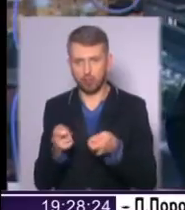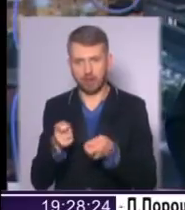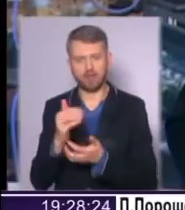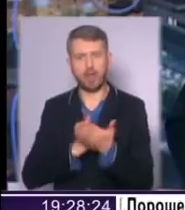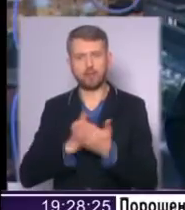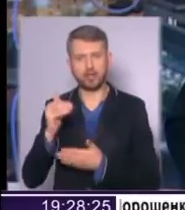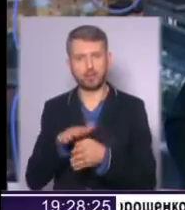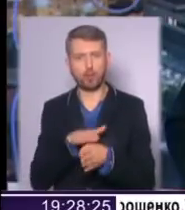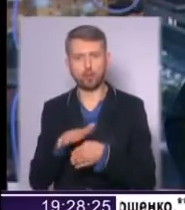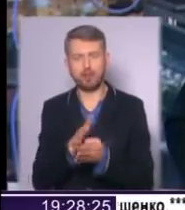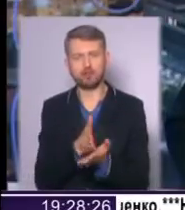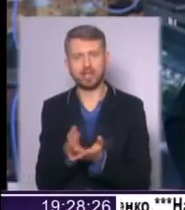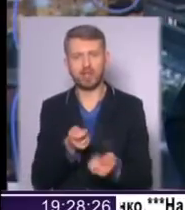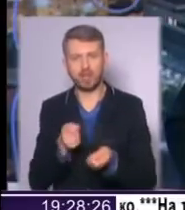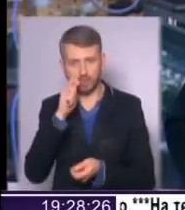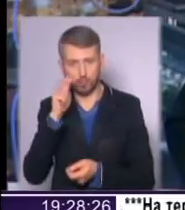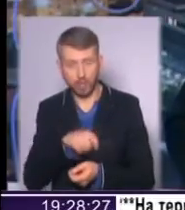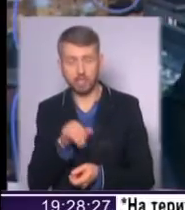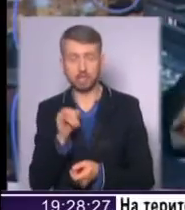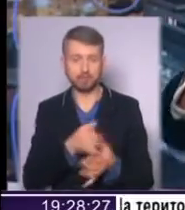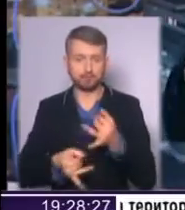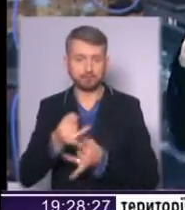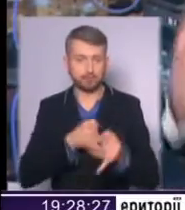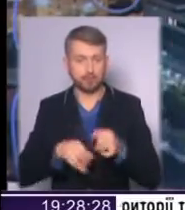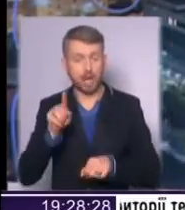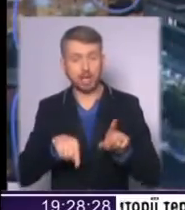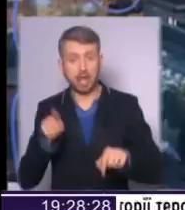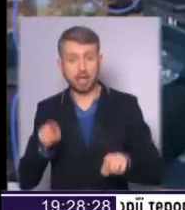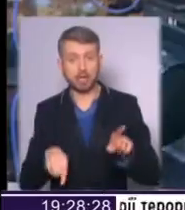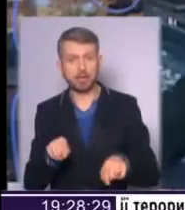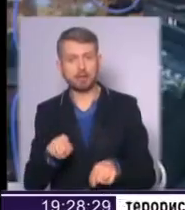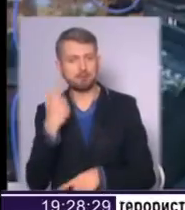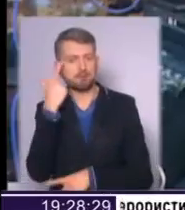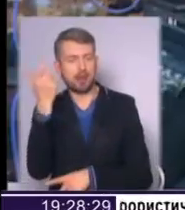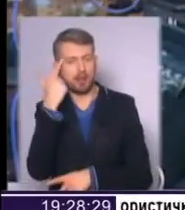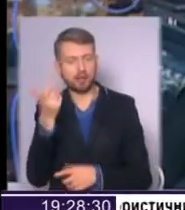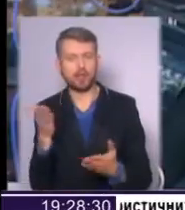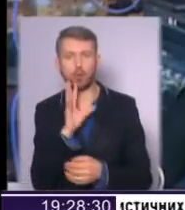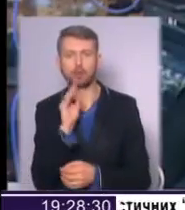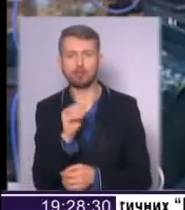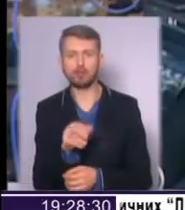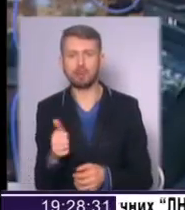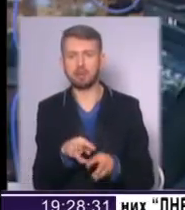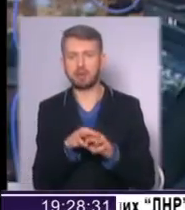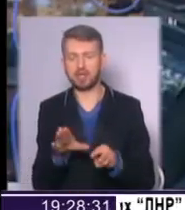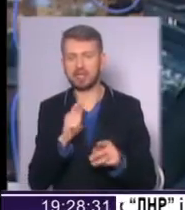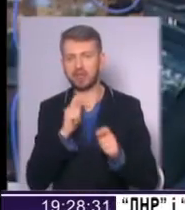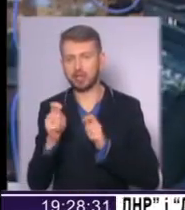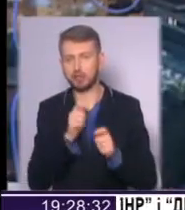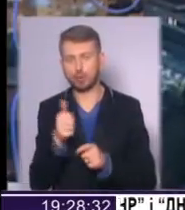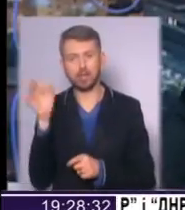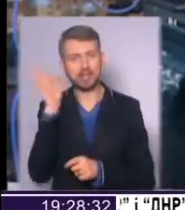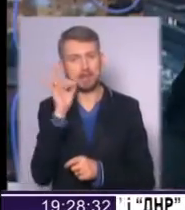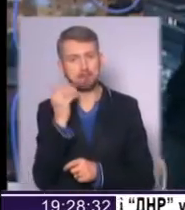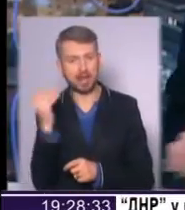гілки влади в Україні? Ну і, власне, торкнемося деяких таких пасажів, які озвучив прем'єр-міністр в інтерв'ю німецькій пресі.